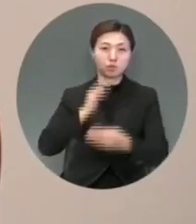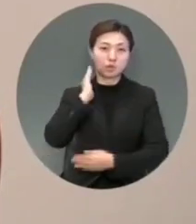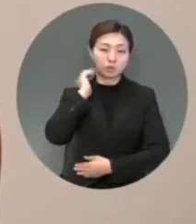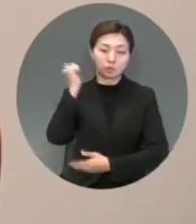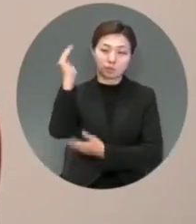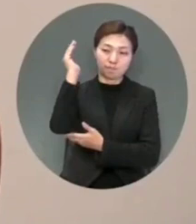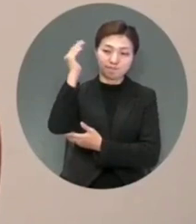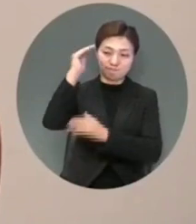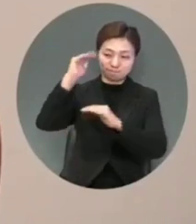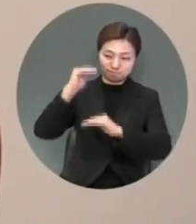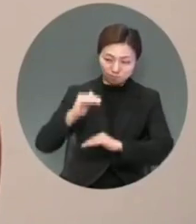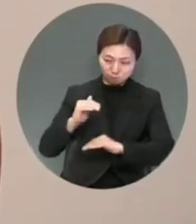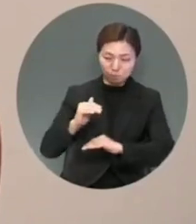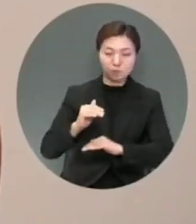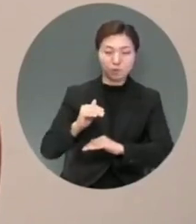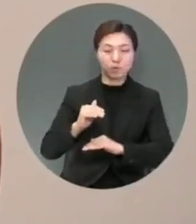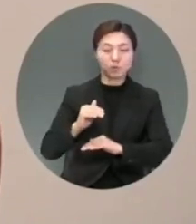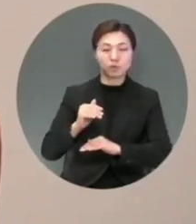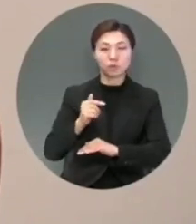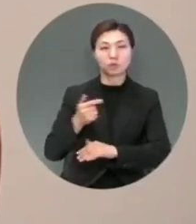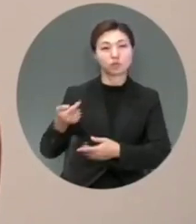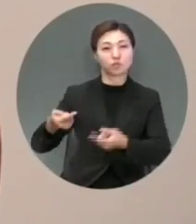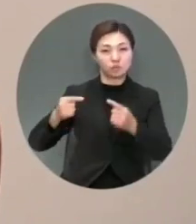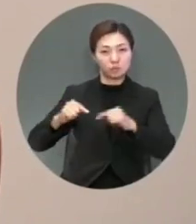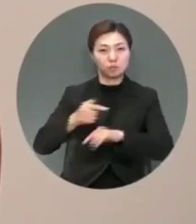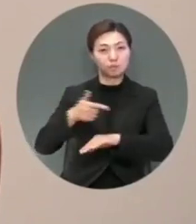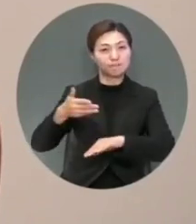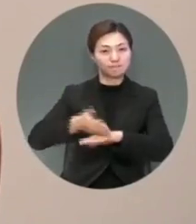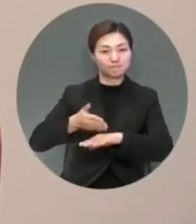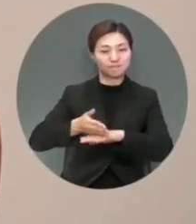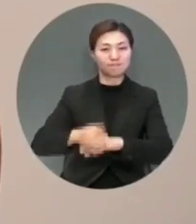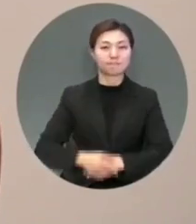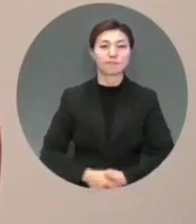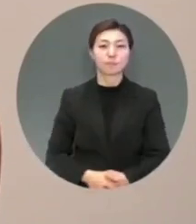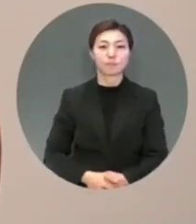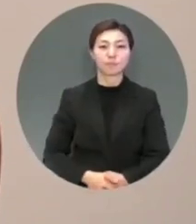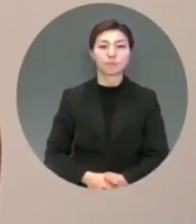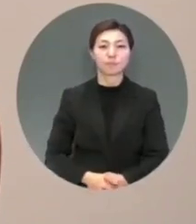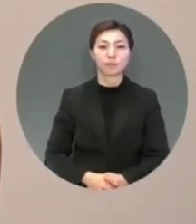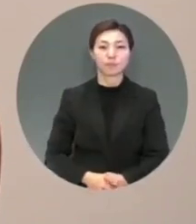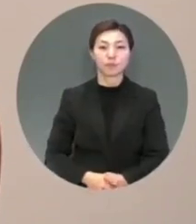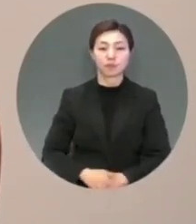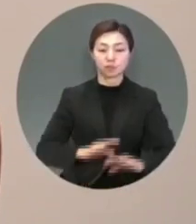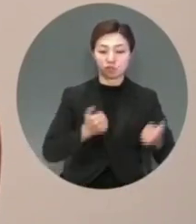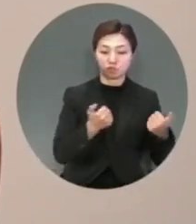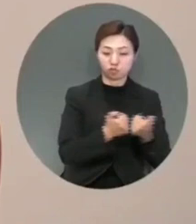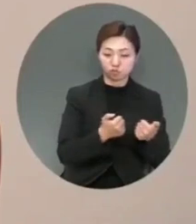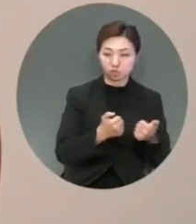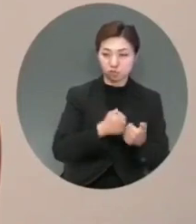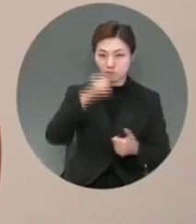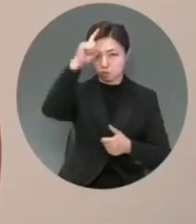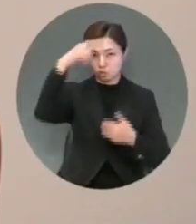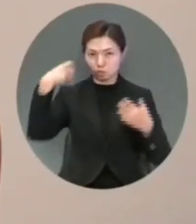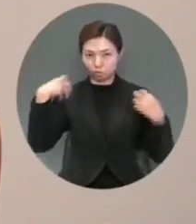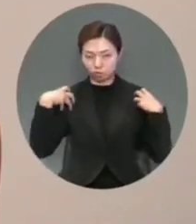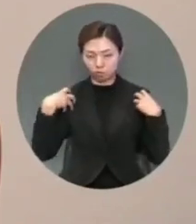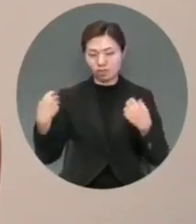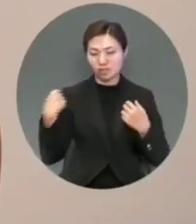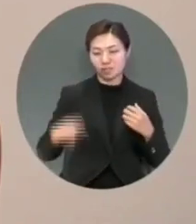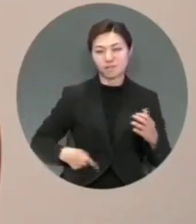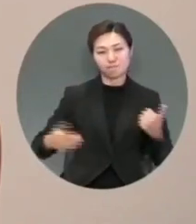국회의장으로서 감사의 말씀을 드립니다. 국회와 정부가 긴밀히 소통하고 협력하는 계기가 되기를